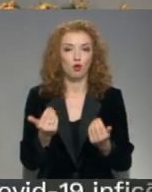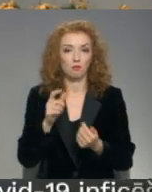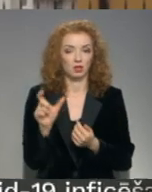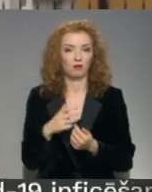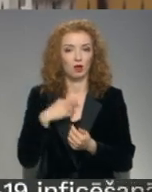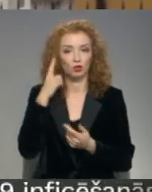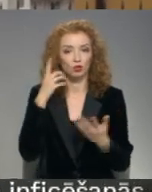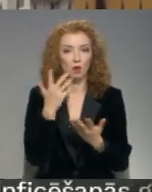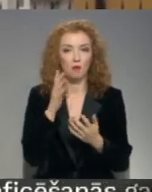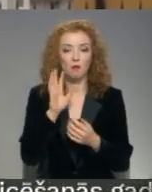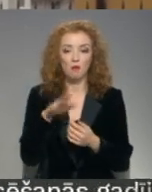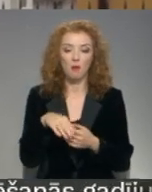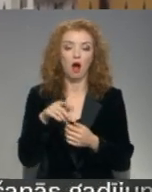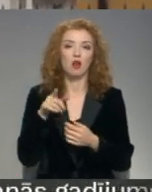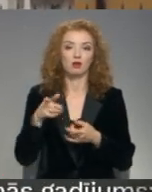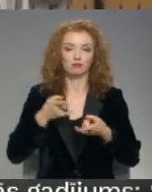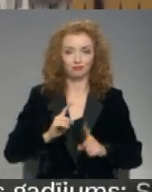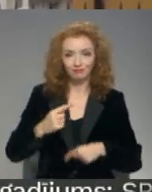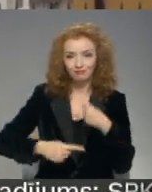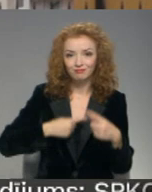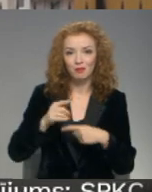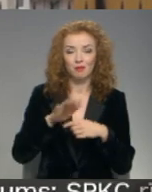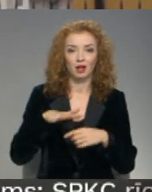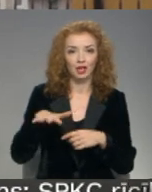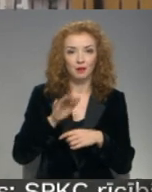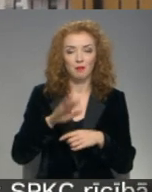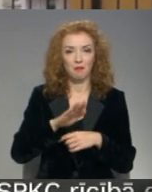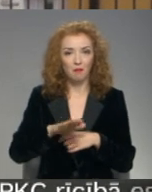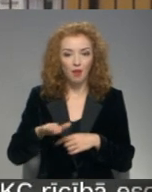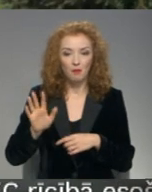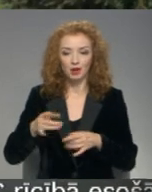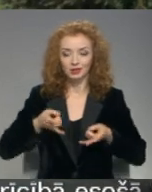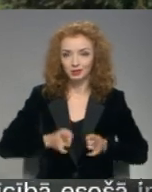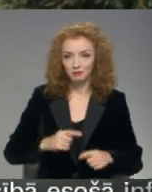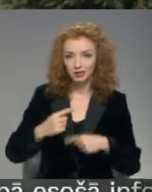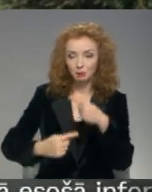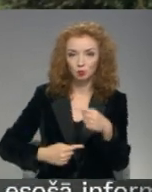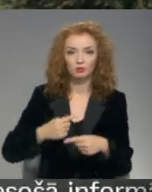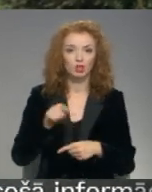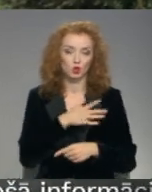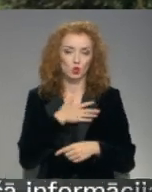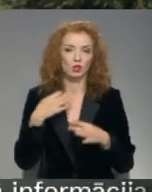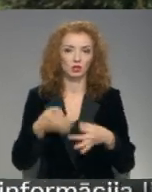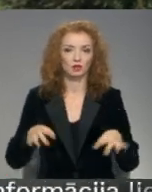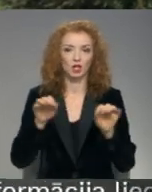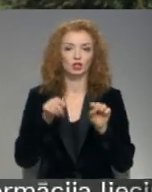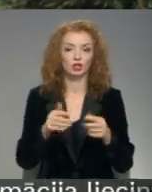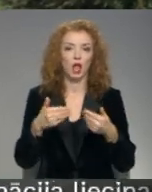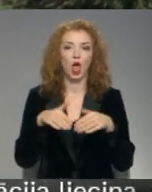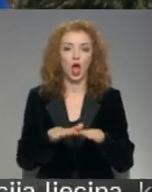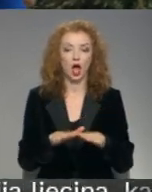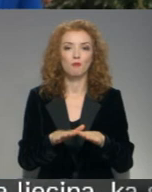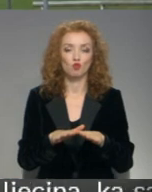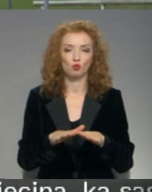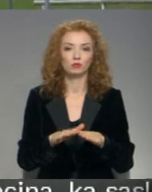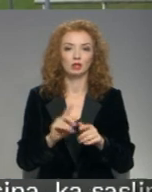jādomā par demogrāfiju, par cilvēkiem, par ģimenēm, par bērniem, par dzimstību. Tas ir tas, kas patiešām ir ļoti svarīgi. Es domāju, ka šis lēmums iedos gan